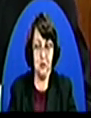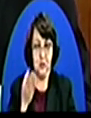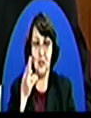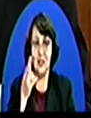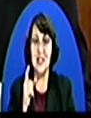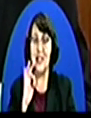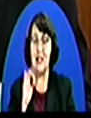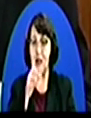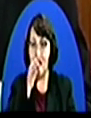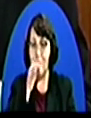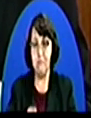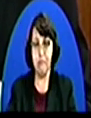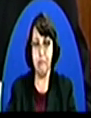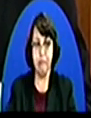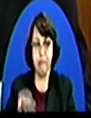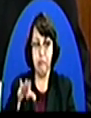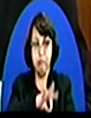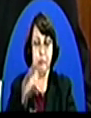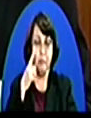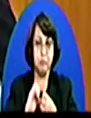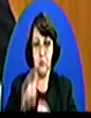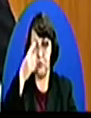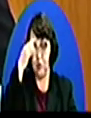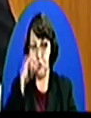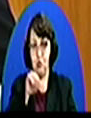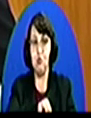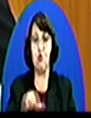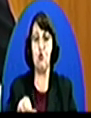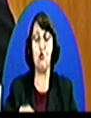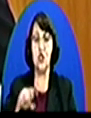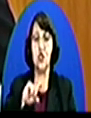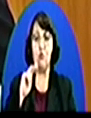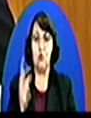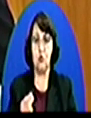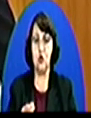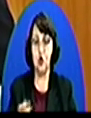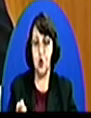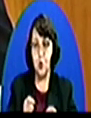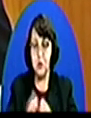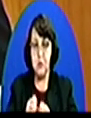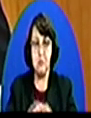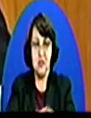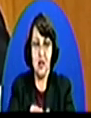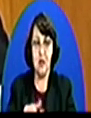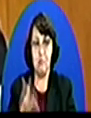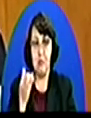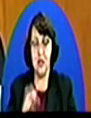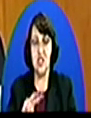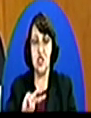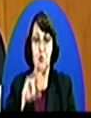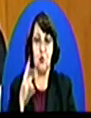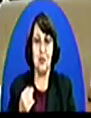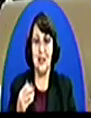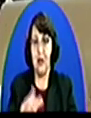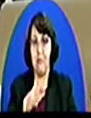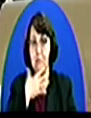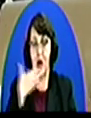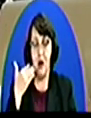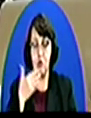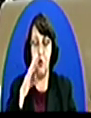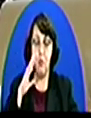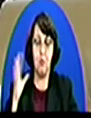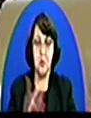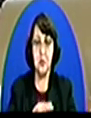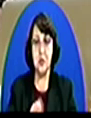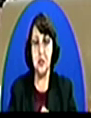системийг барьснаар Монгол улс дотооддоо эрчим хүчний төхрөлгөө хийж бие даасан байдал эрчим хүчний системийн уян хатан байдлыг нэмэгдүүлэх, сэргийгд